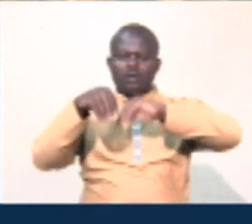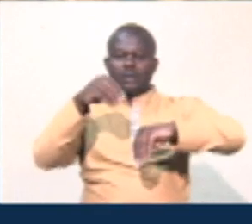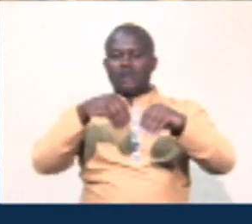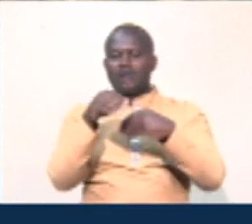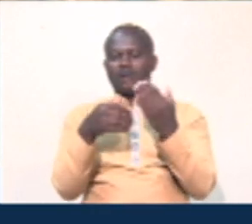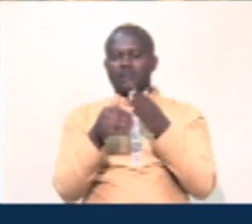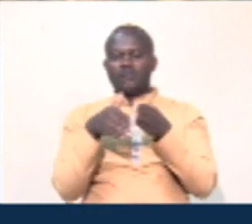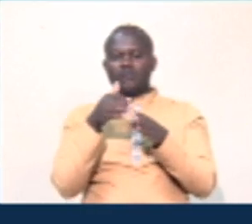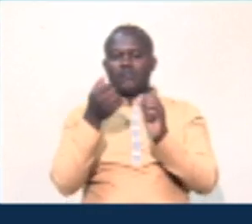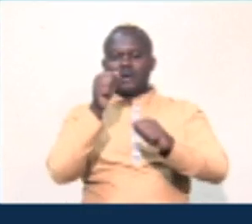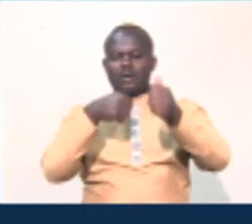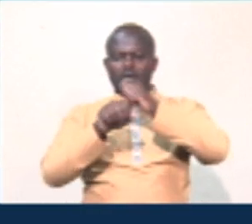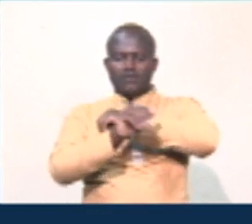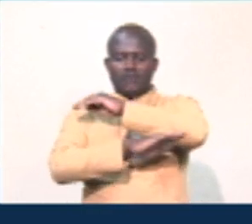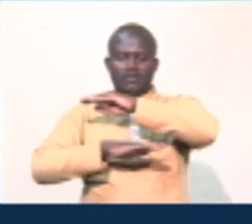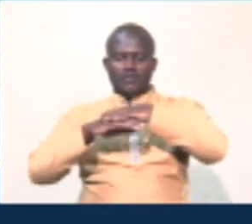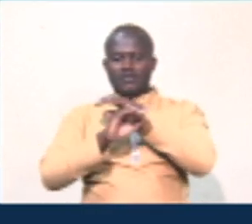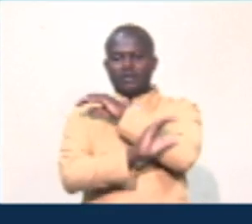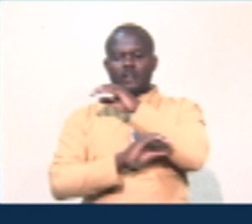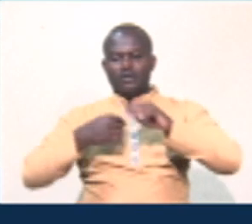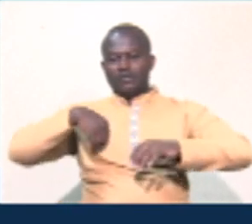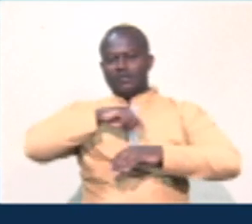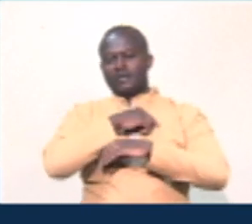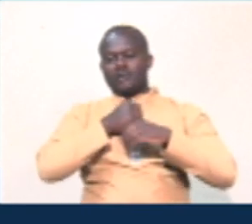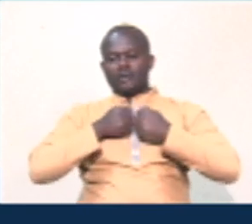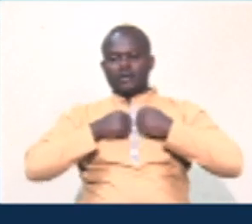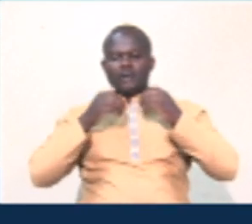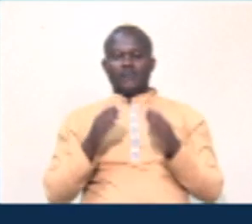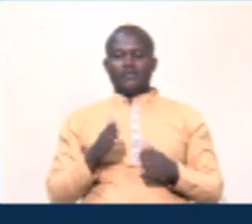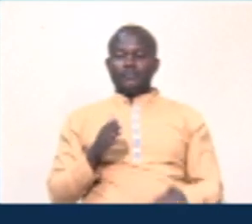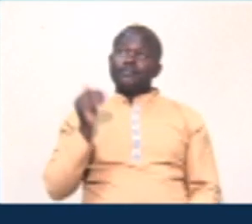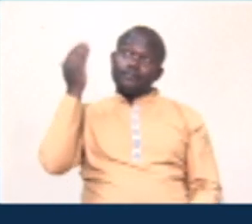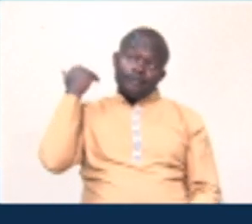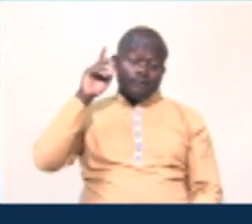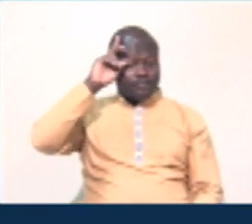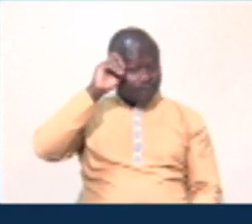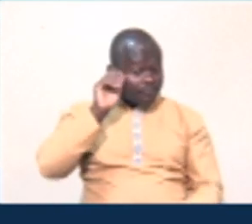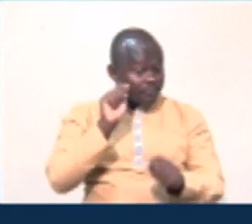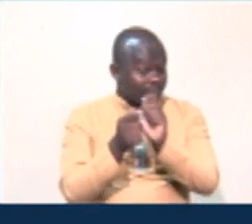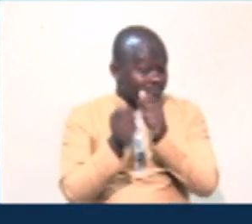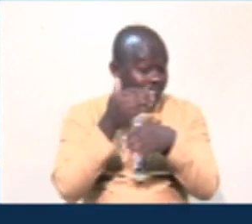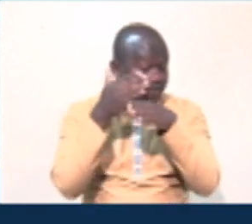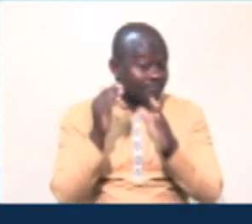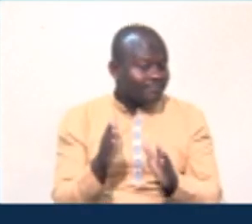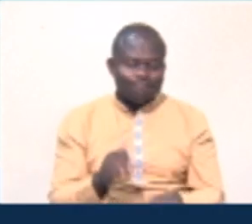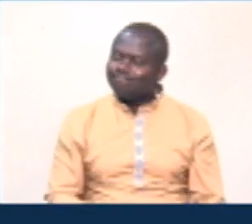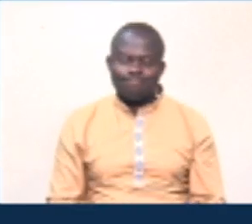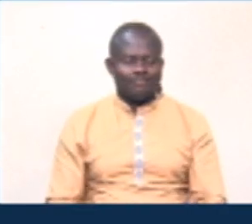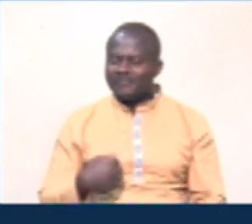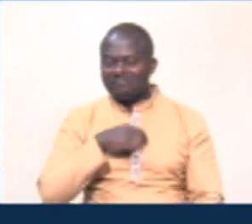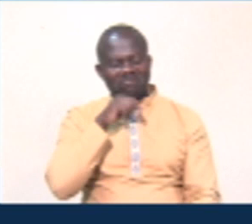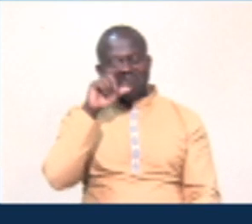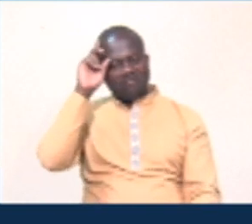aho kubaka ibikorwa remezo muri iki gihugu cyacu cy'u Rwanda. Mwari mwarigeze mutekereza ko igihe kimwe muzaba Minisitiri? Ntabwo nigeze